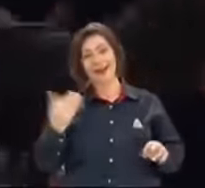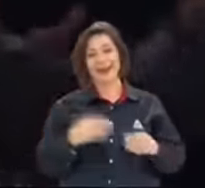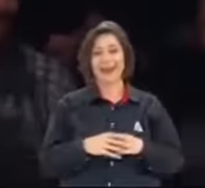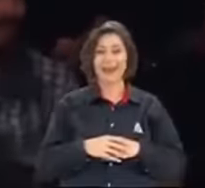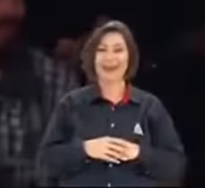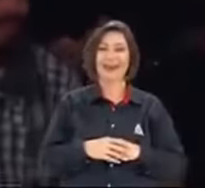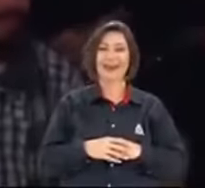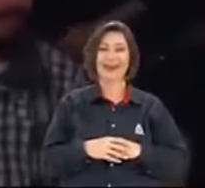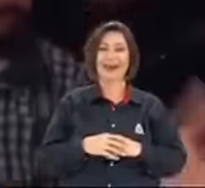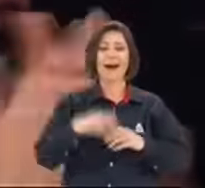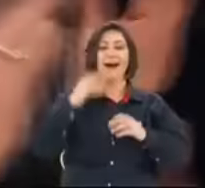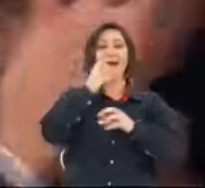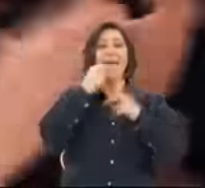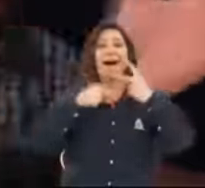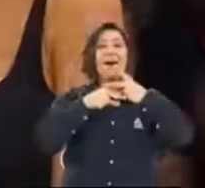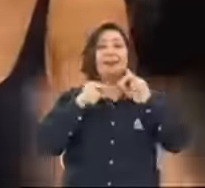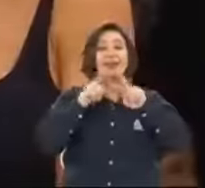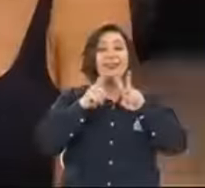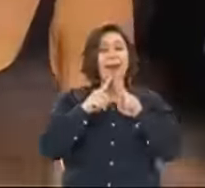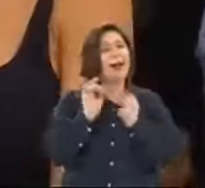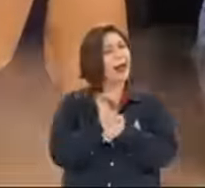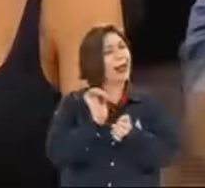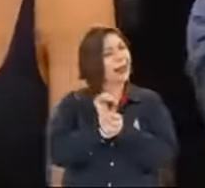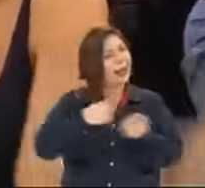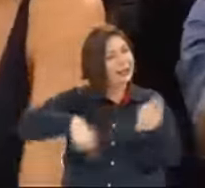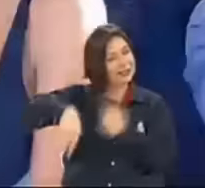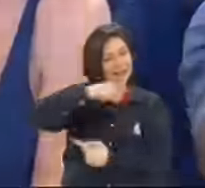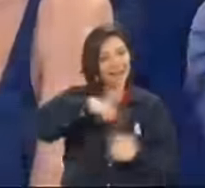Kimse de borcu yok. Aile arasındayız.